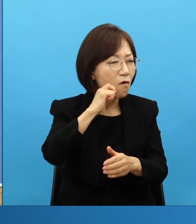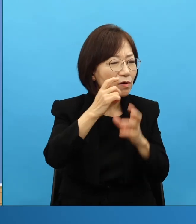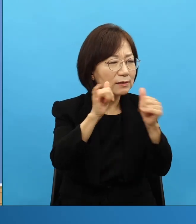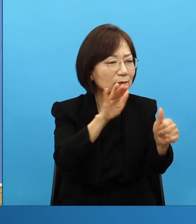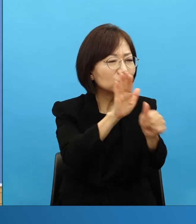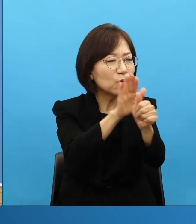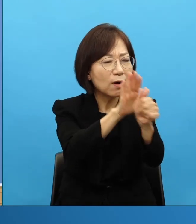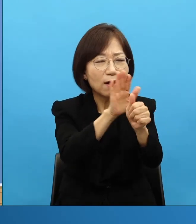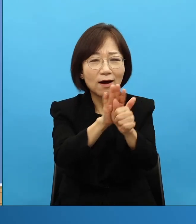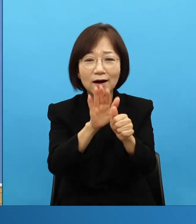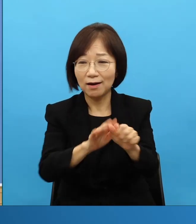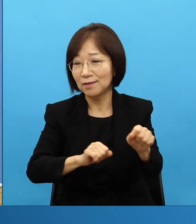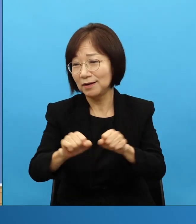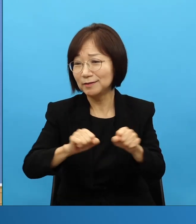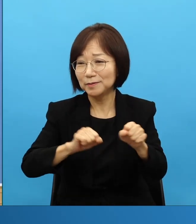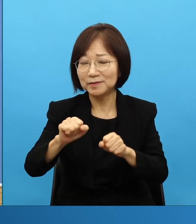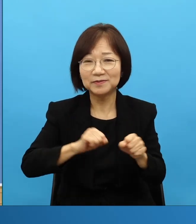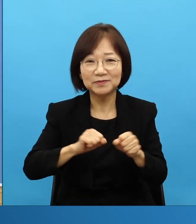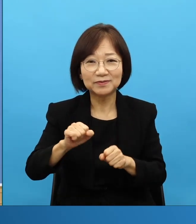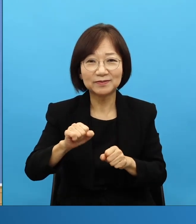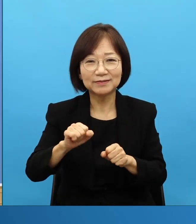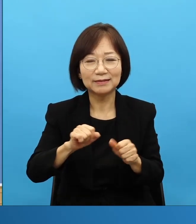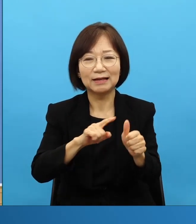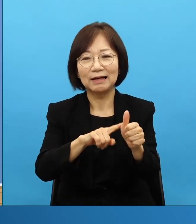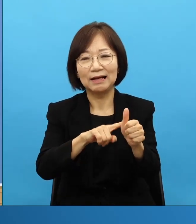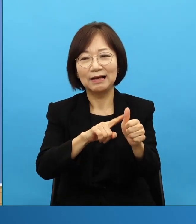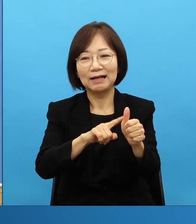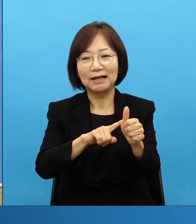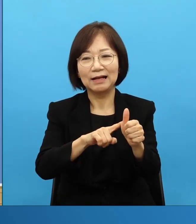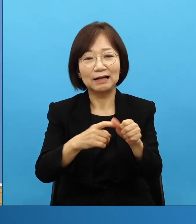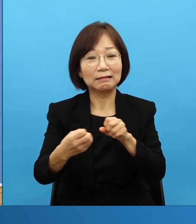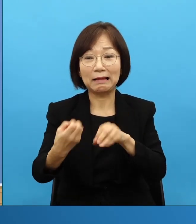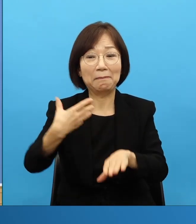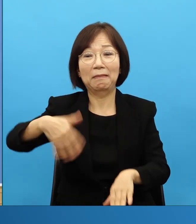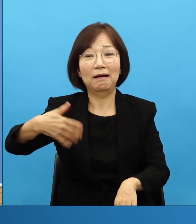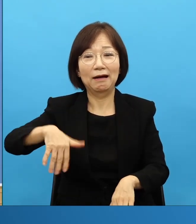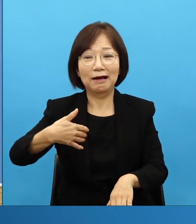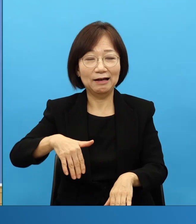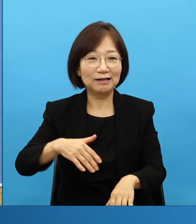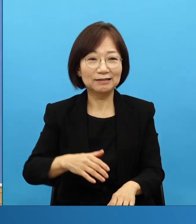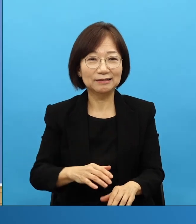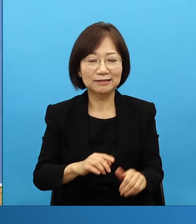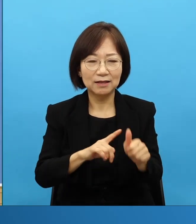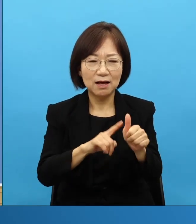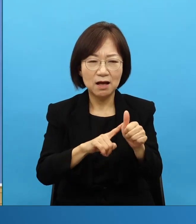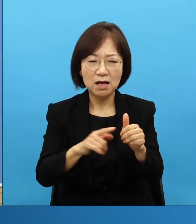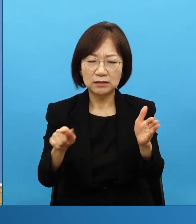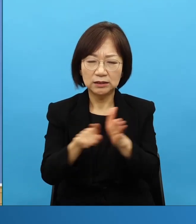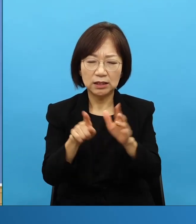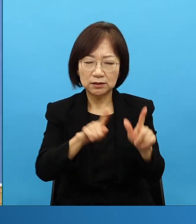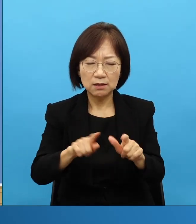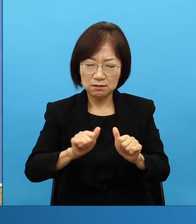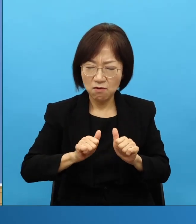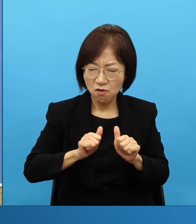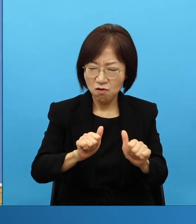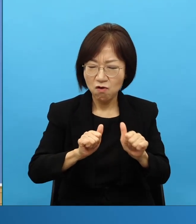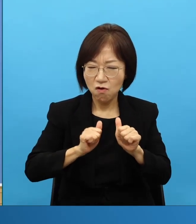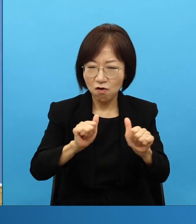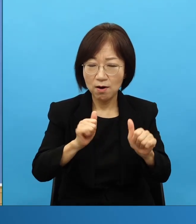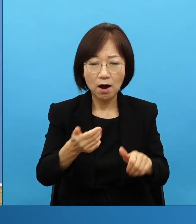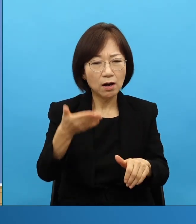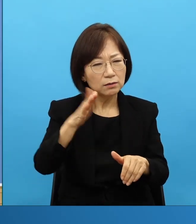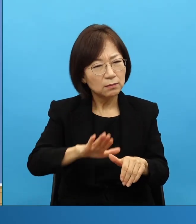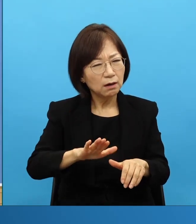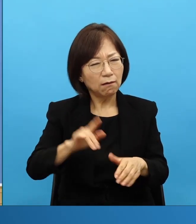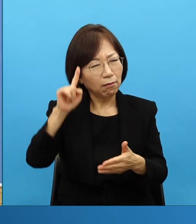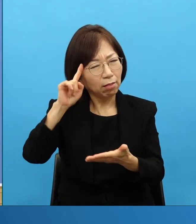family were devout and God-fearing. 답이 안 되는 거죠. But he couldn't receive that as an answer. 그렇게 신앙생활 열심히 했는데 답이 안 돼요. Even though he was